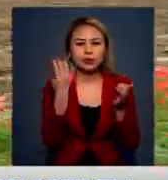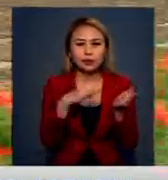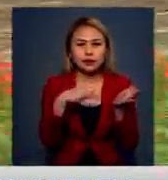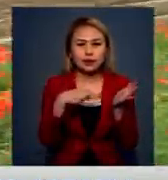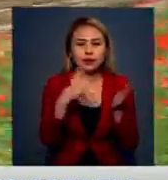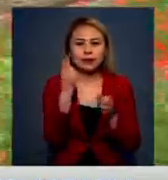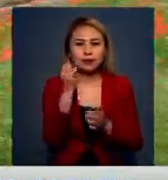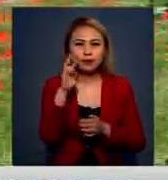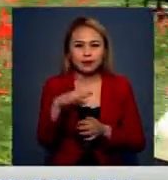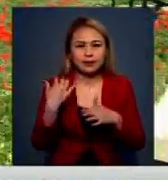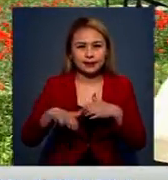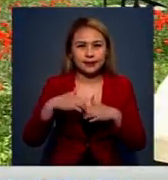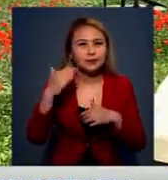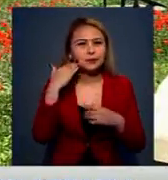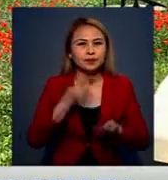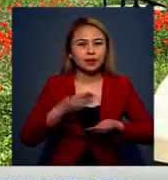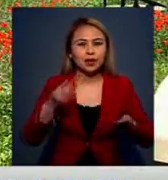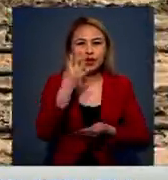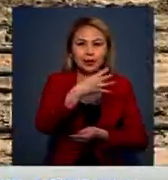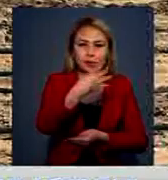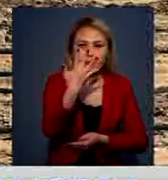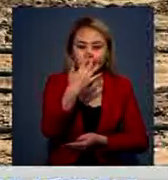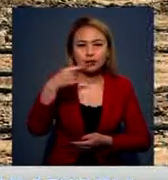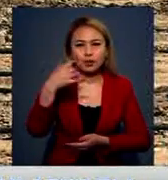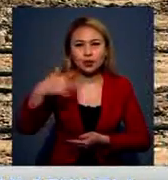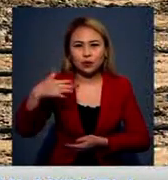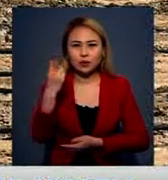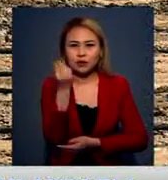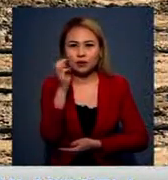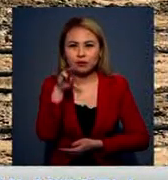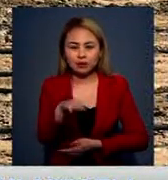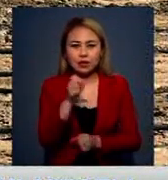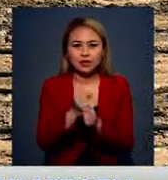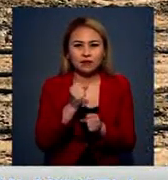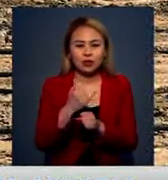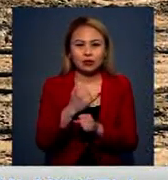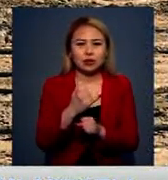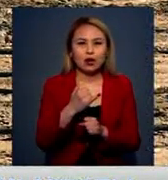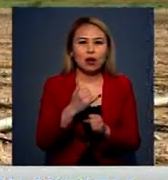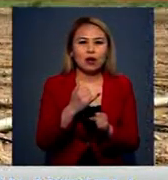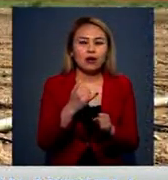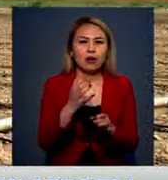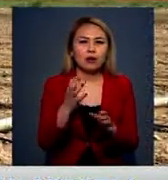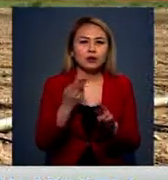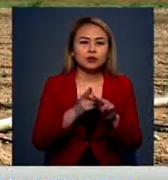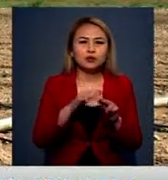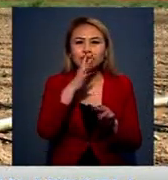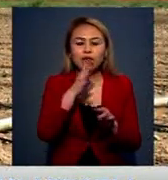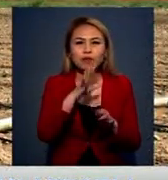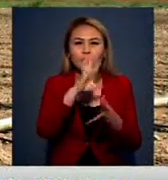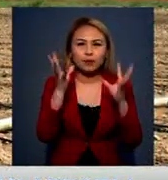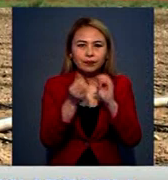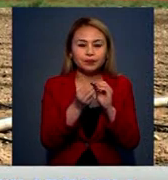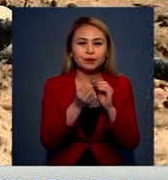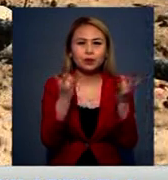центнер орташа беріп жатыр. 45-50 центнер алған жерлерде бар. Біз бұл бұлан шектеліп қалайын деп тұрғанымыз жоқ. Қол терімді тоқтатып,